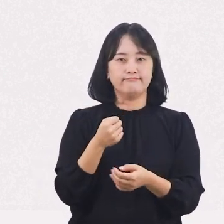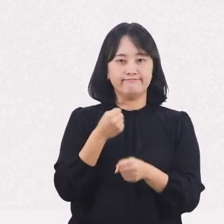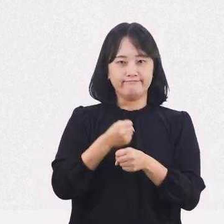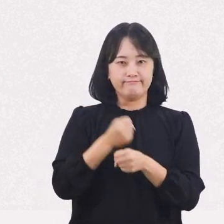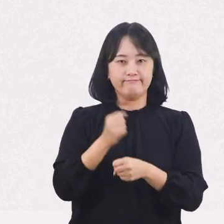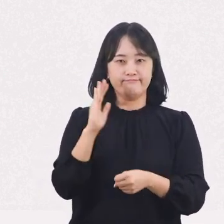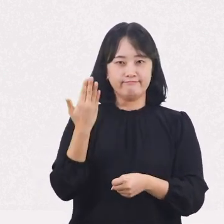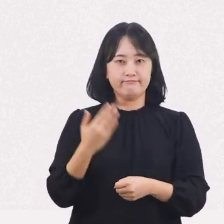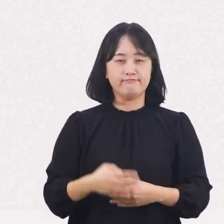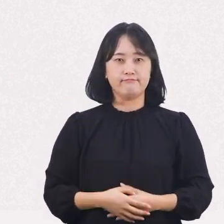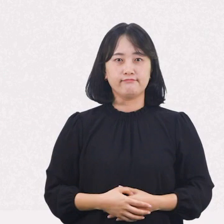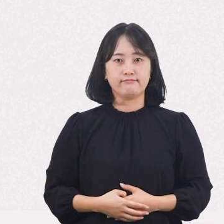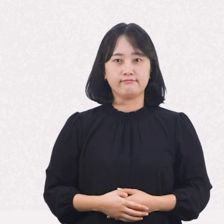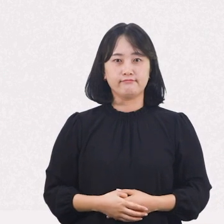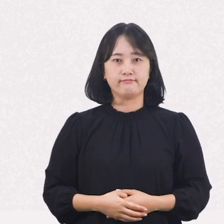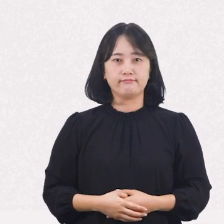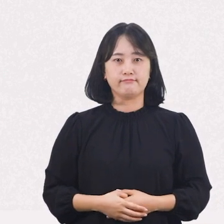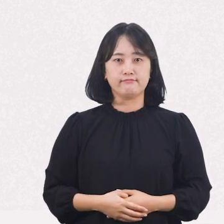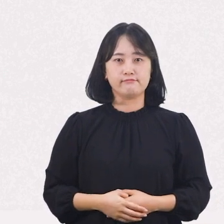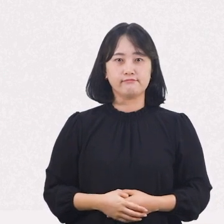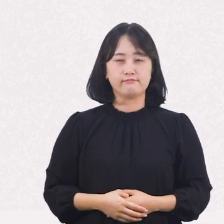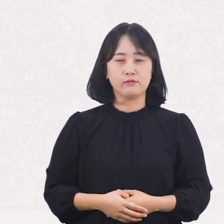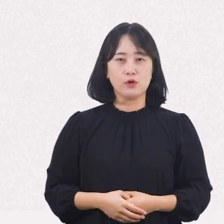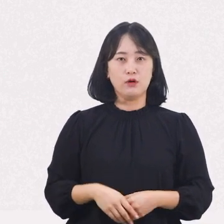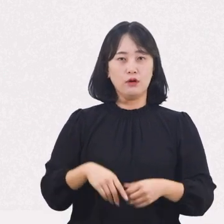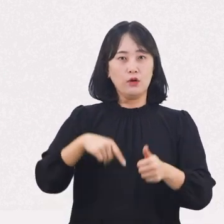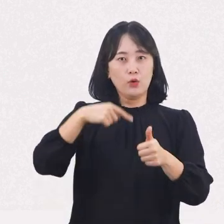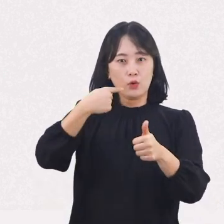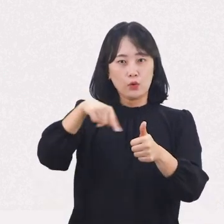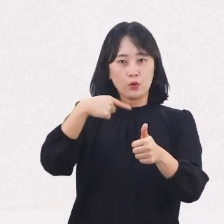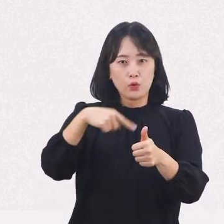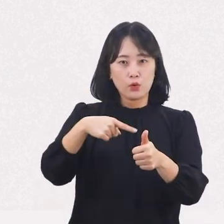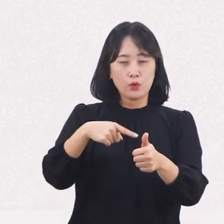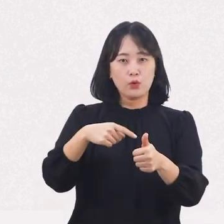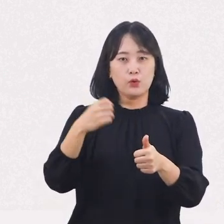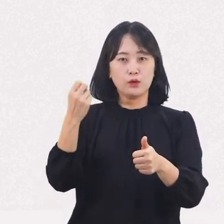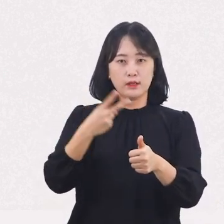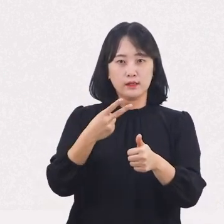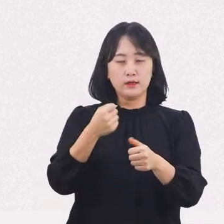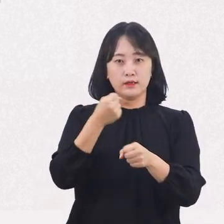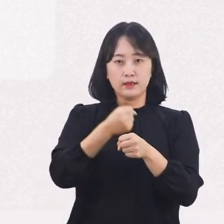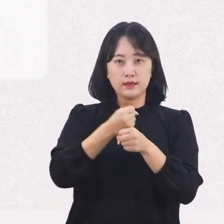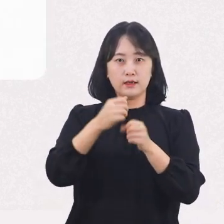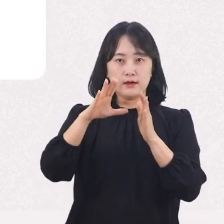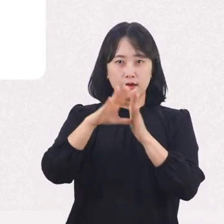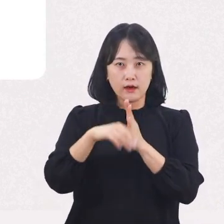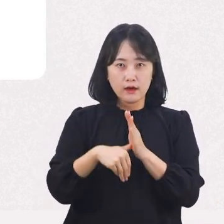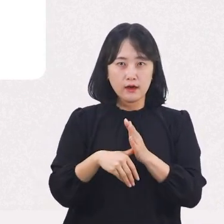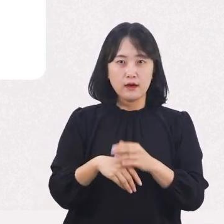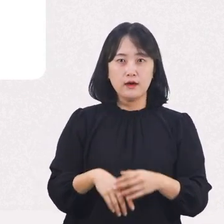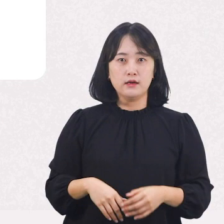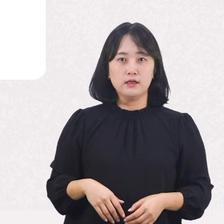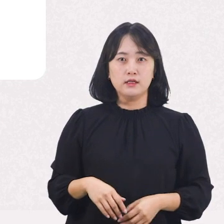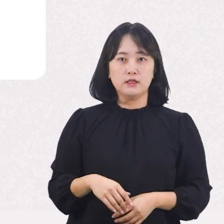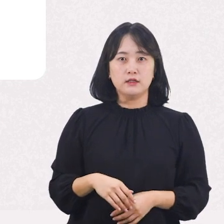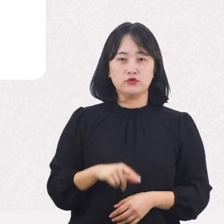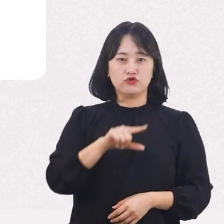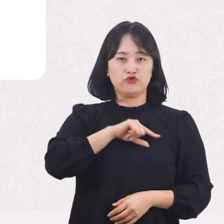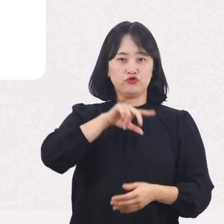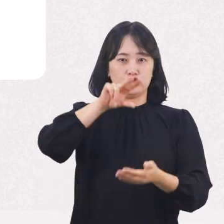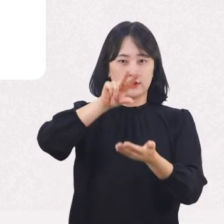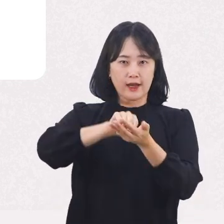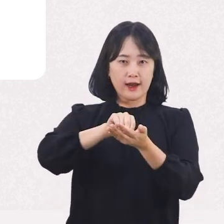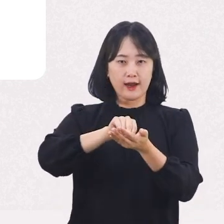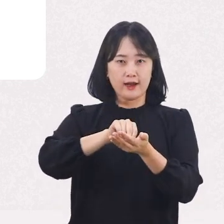합니다. 주제 중심으로 교과 간 교육과정을 재구성하는 경우에는 큰 주제를 중심으로